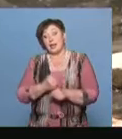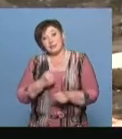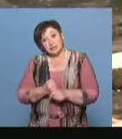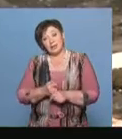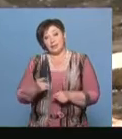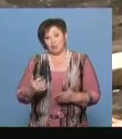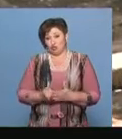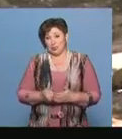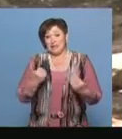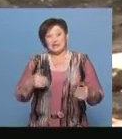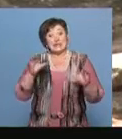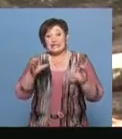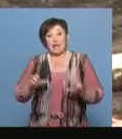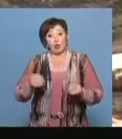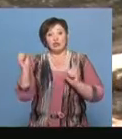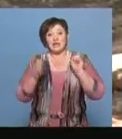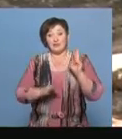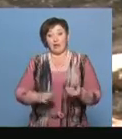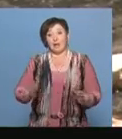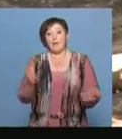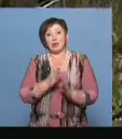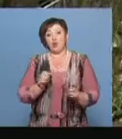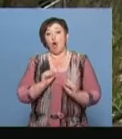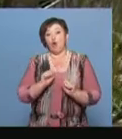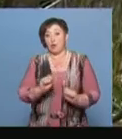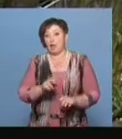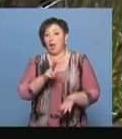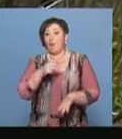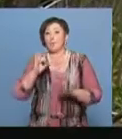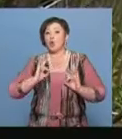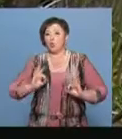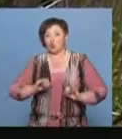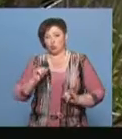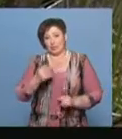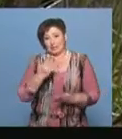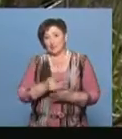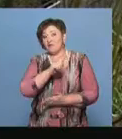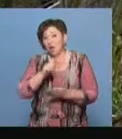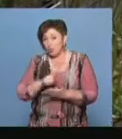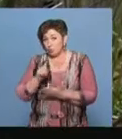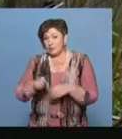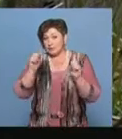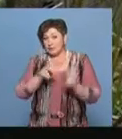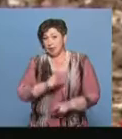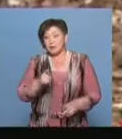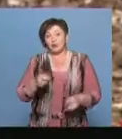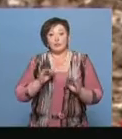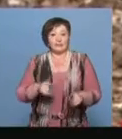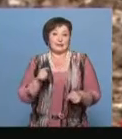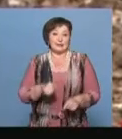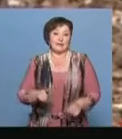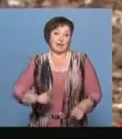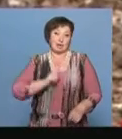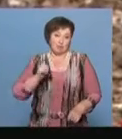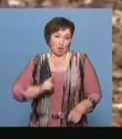точки. Сейчас незаконной свалкой занялась природоохранная прокуратура. И у нее уже есть вопросы к специалистам, которые проводили здесь инспекции,